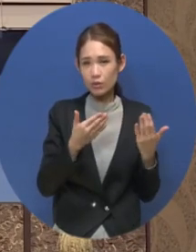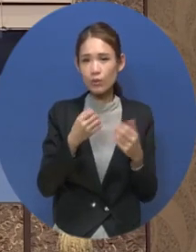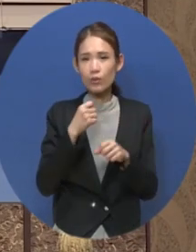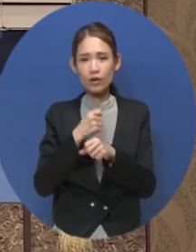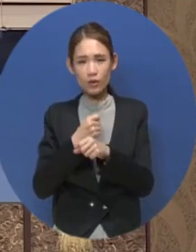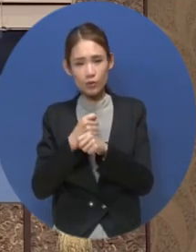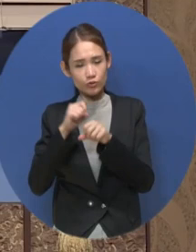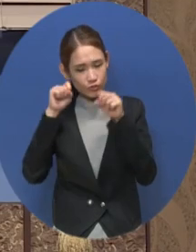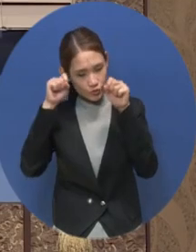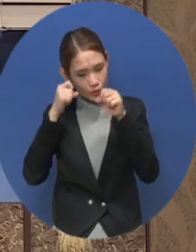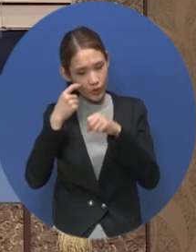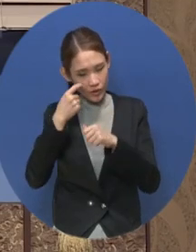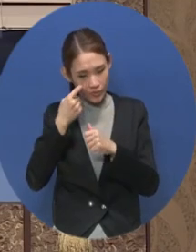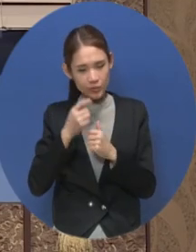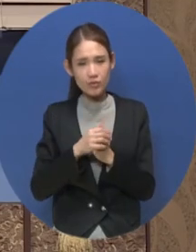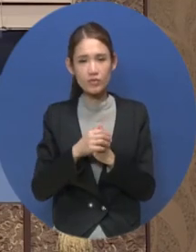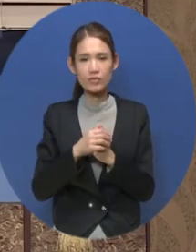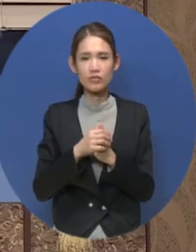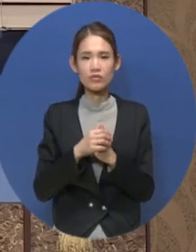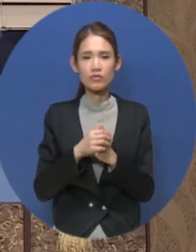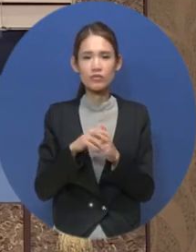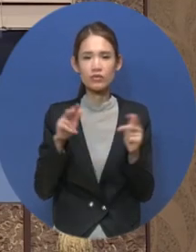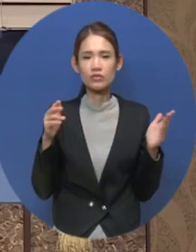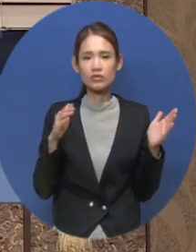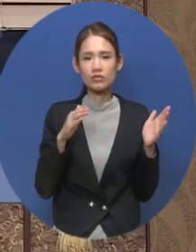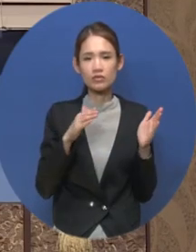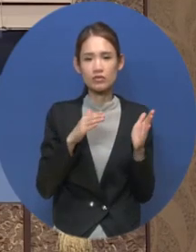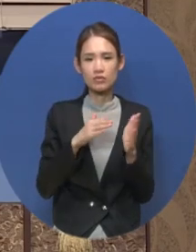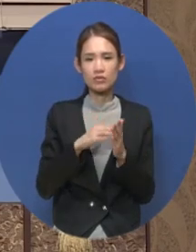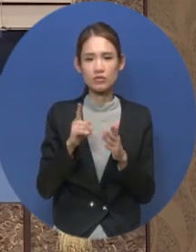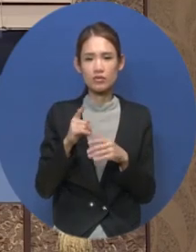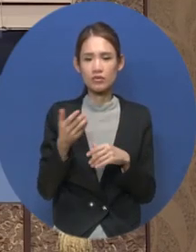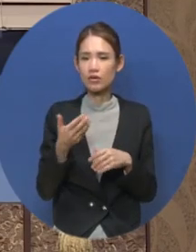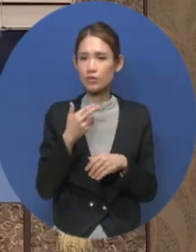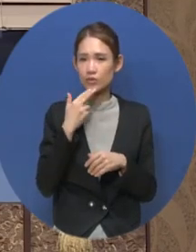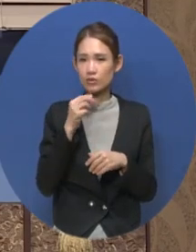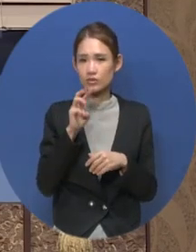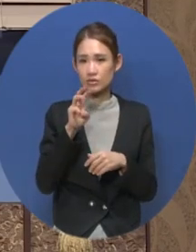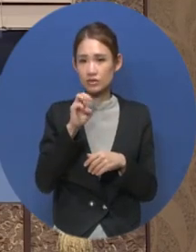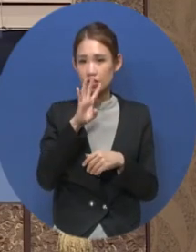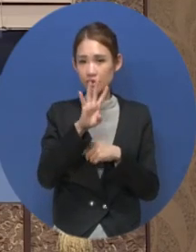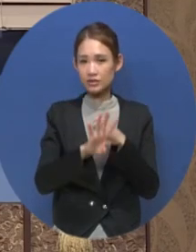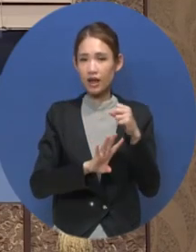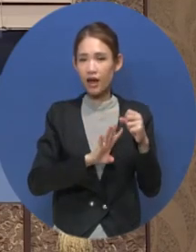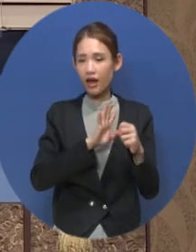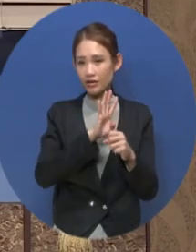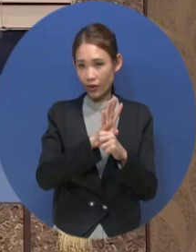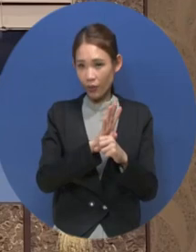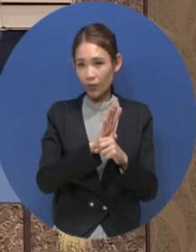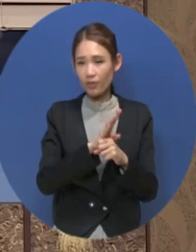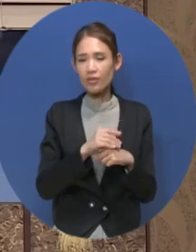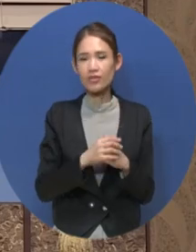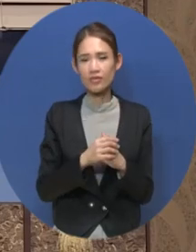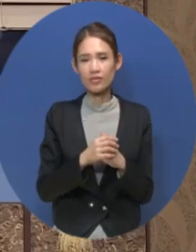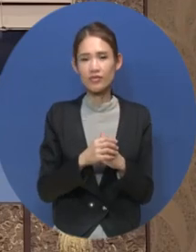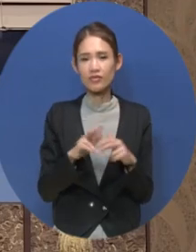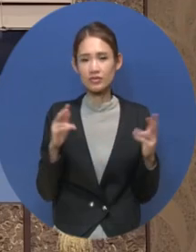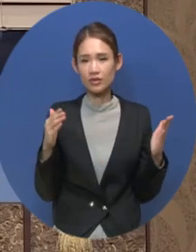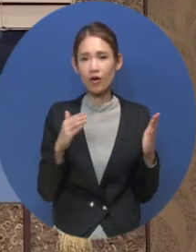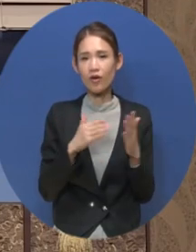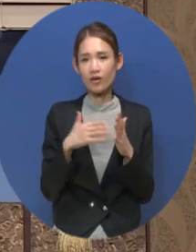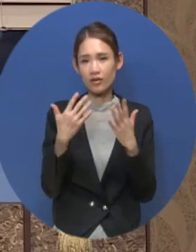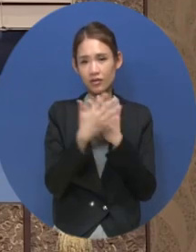하면서 운동도 하고 그러다 보니까 지금까지 특별한 어떤 아픔 없이 제가 예. 34년 됐는데